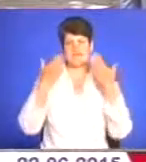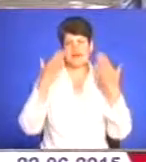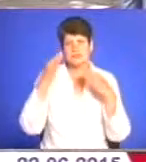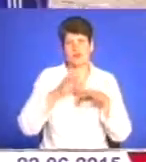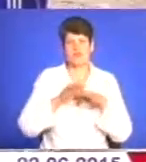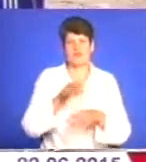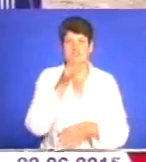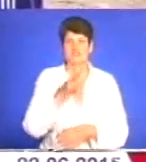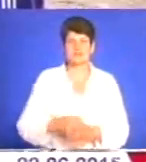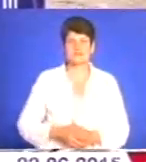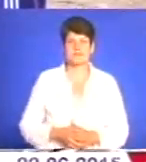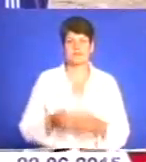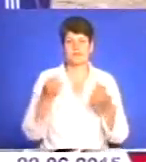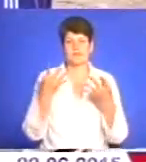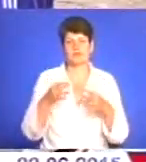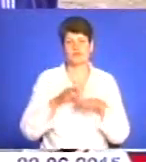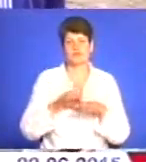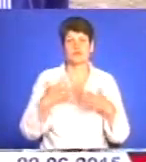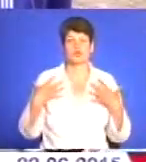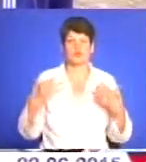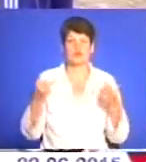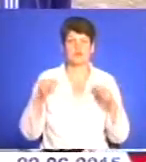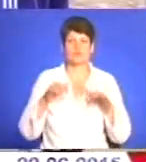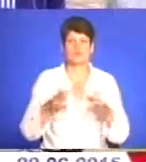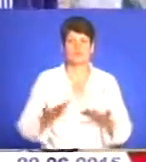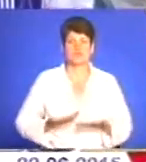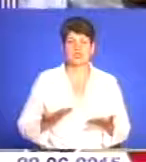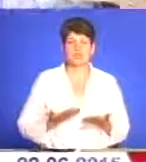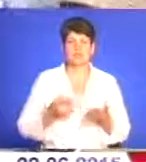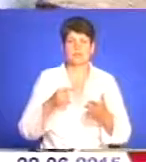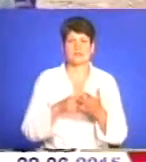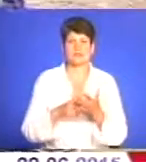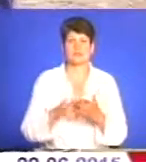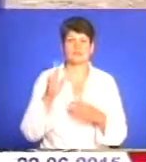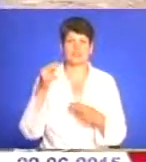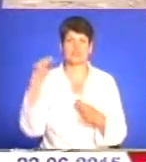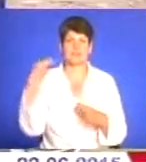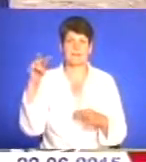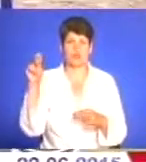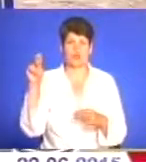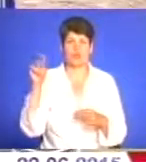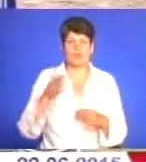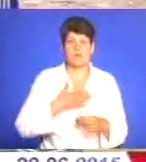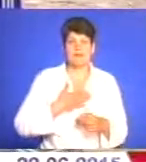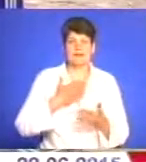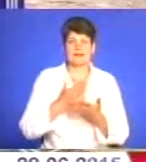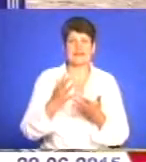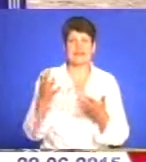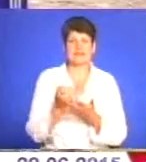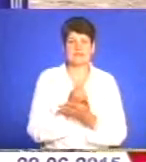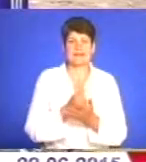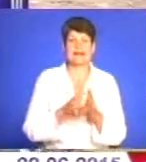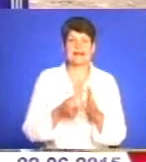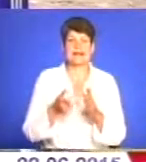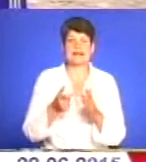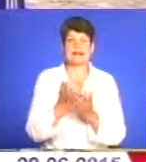час. Просто вести здоровий спосіб життя, прагнути до мети, ставати якимось там чемпіоном. Ну, у мене є досягнення кандидат майстра спорту